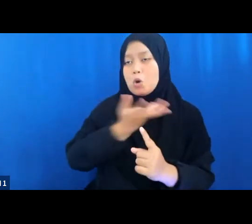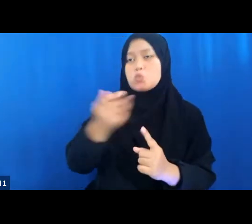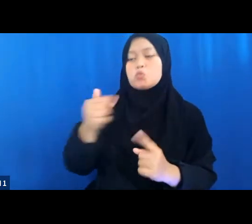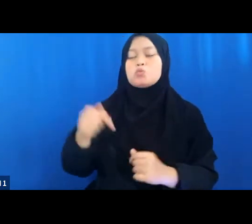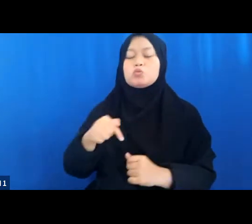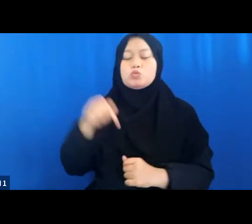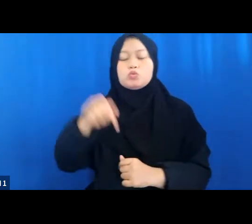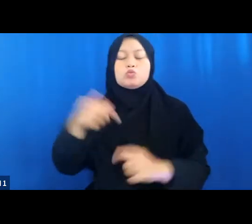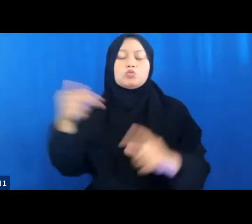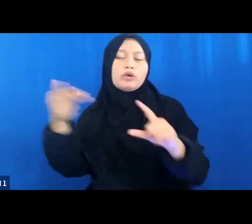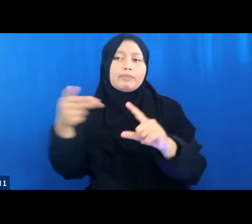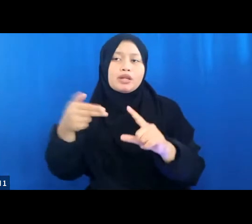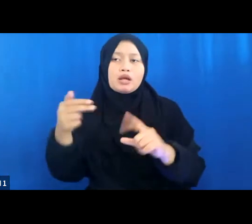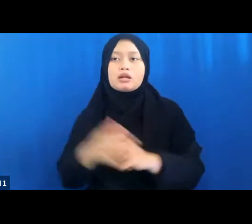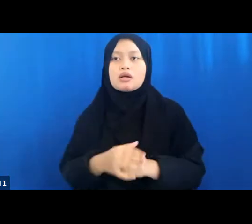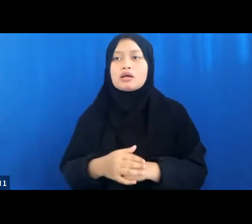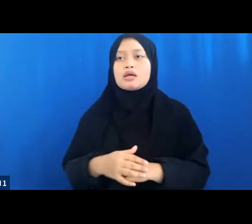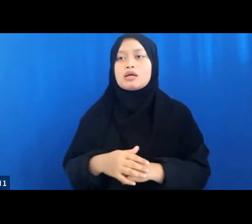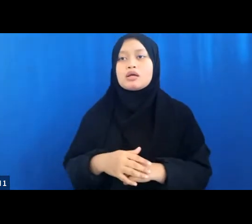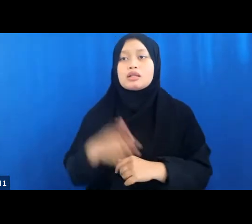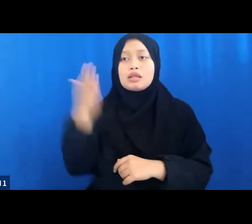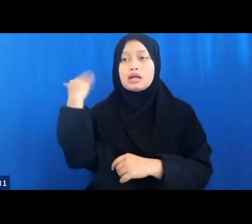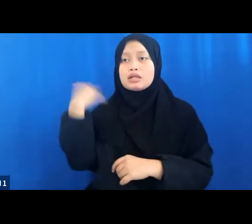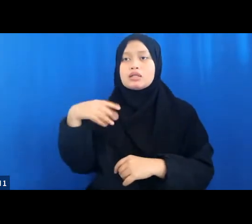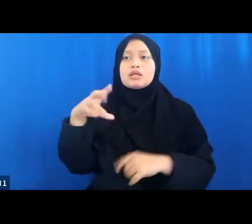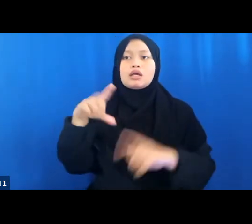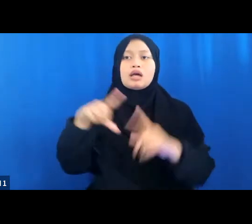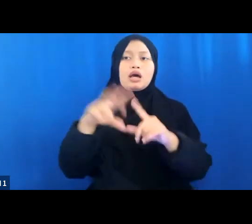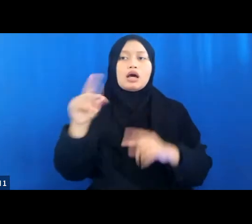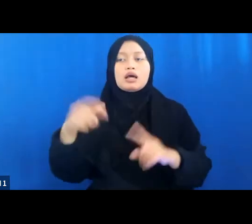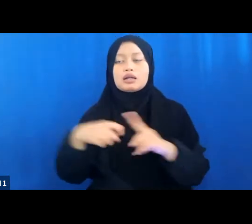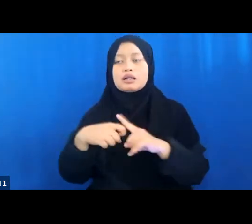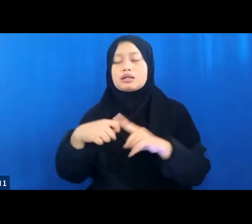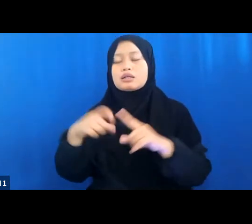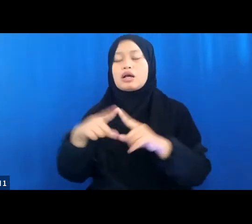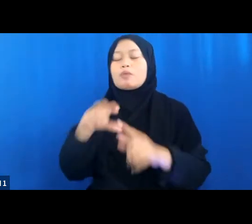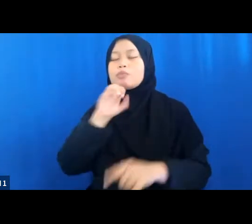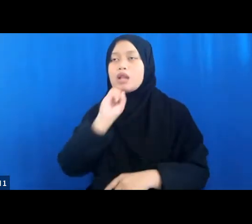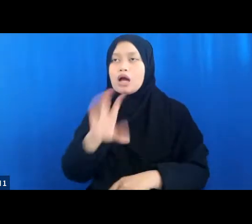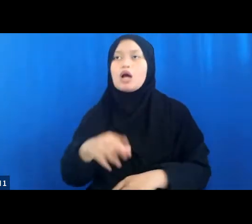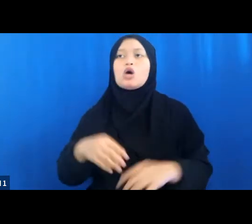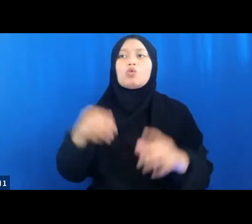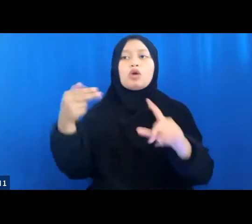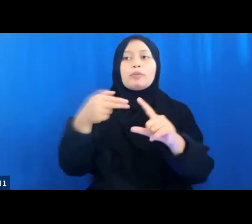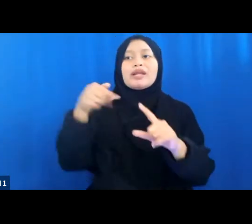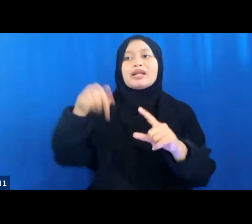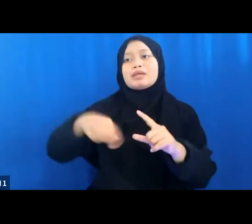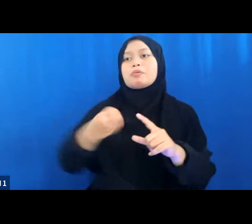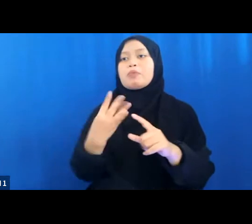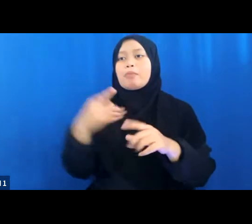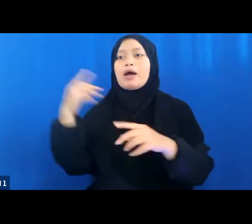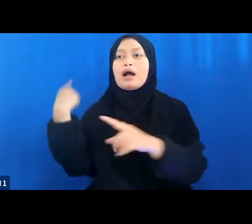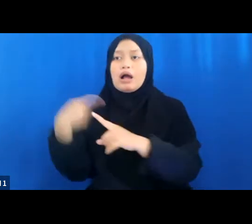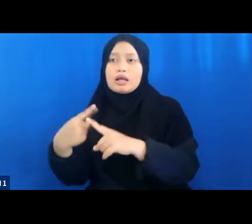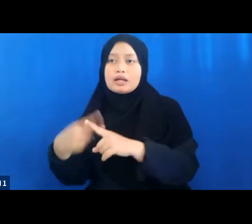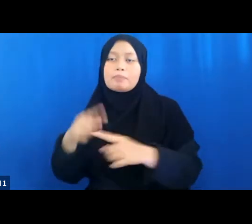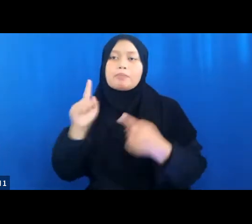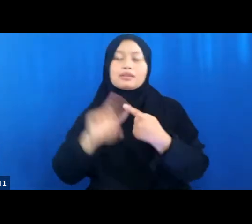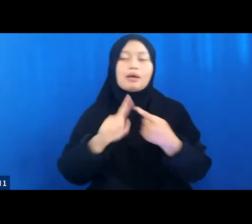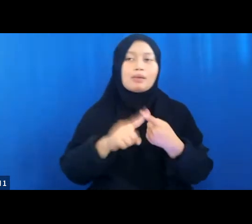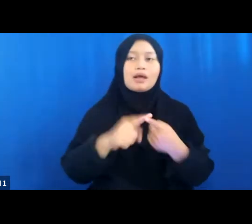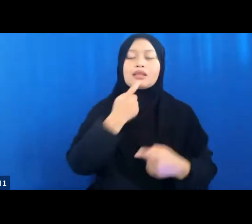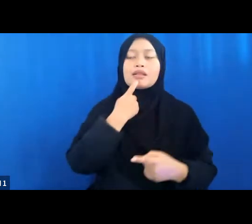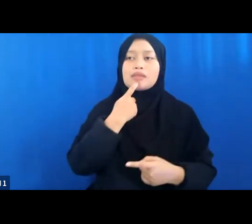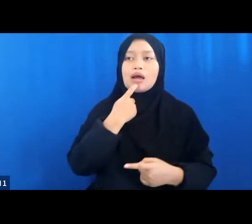dan gimana tadi emas Arka Kemukakan webinar ini adalah series yang pertama adalah terkait dengan nasib rancangan